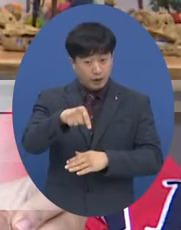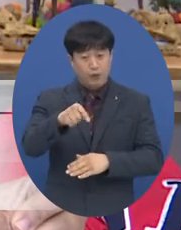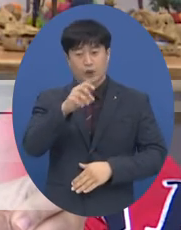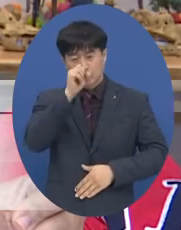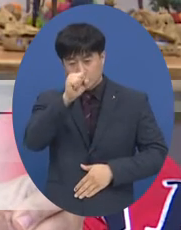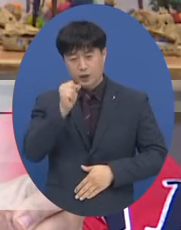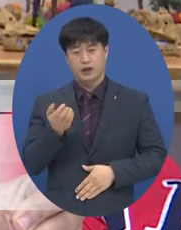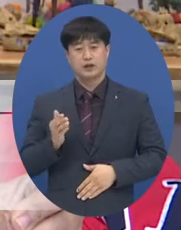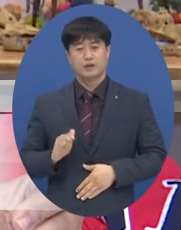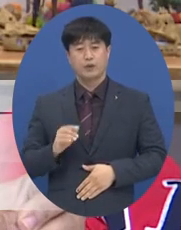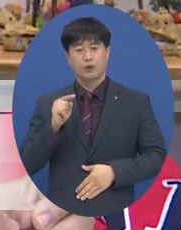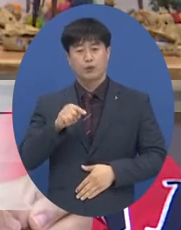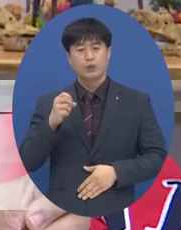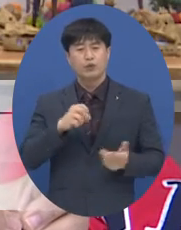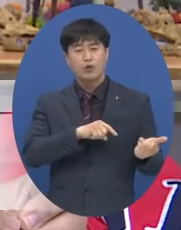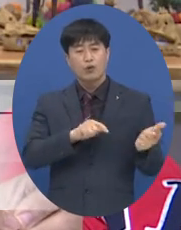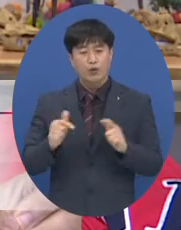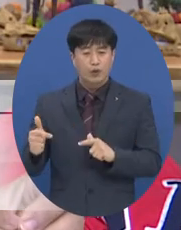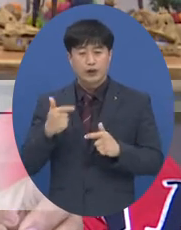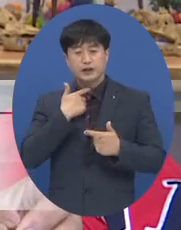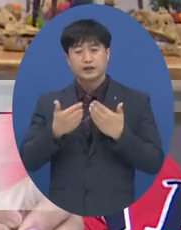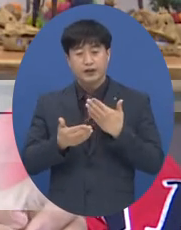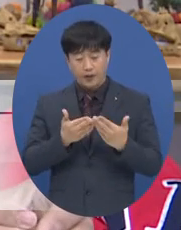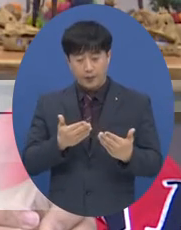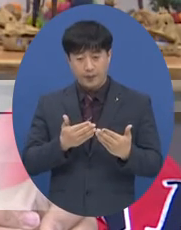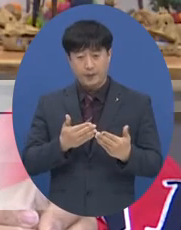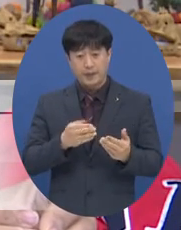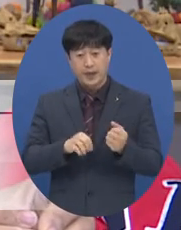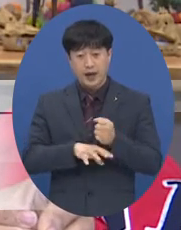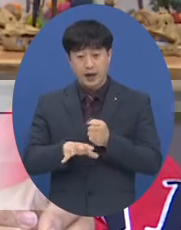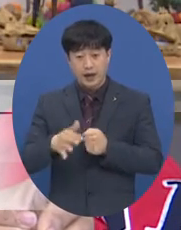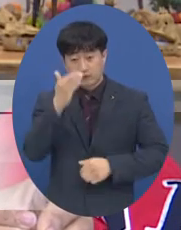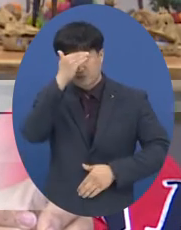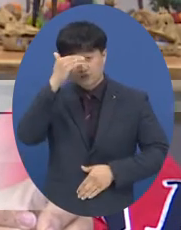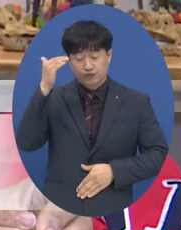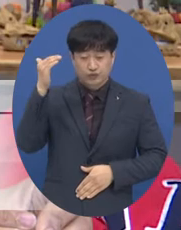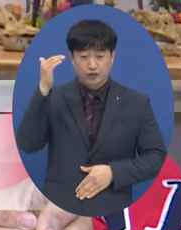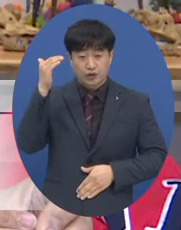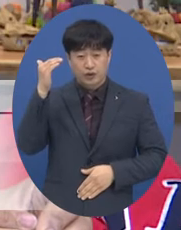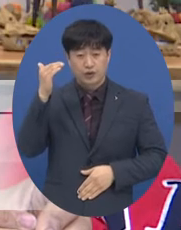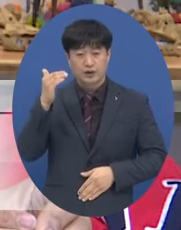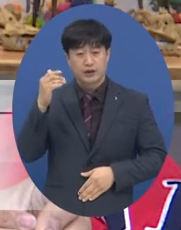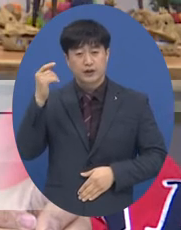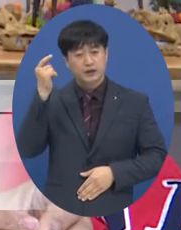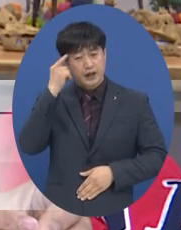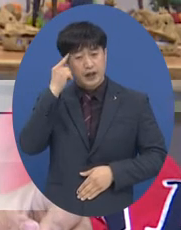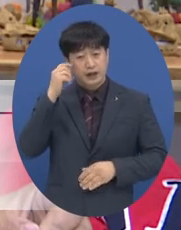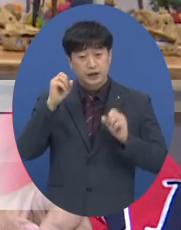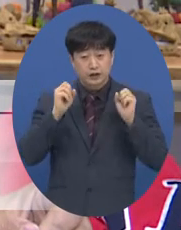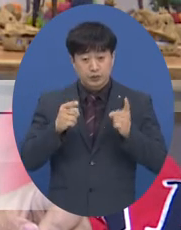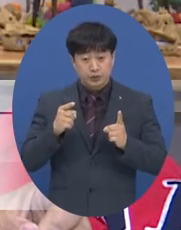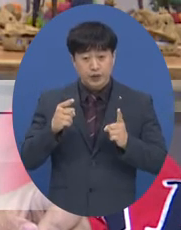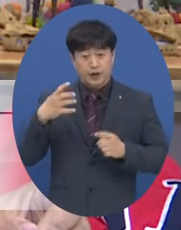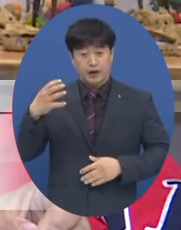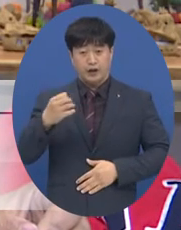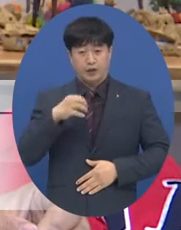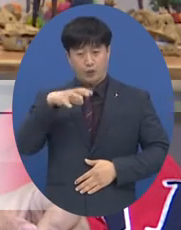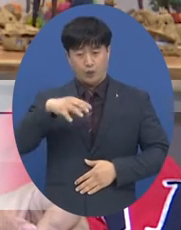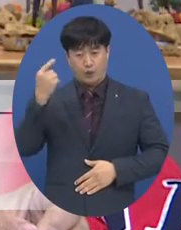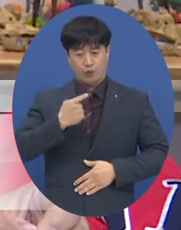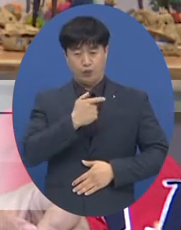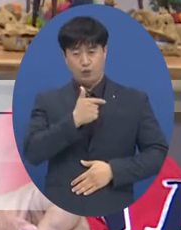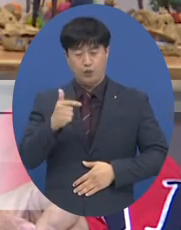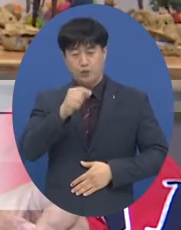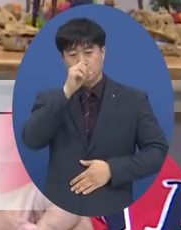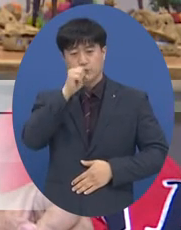너무 좋지만 거기다가 이렇게 다양한 체험도 하고 아이들에게 다양한 볼거리나 이렇게 생각할 수 있는 기회를 줄수 있는